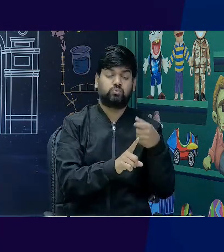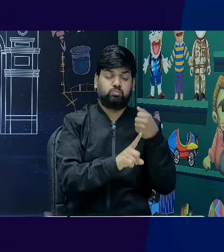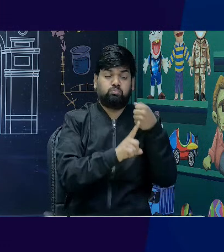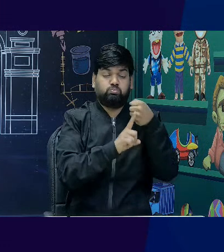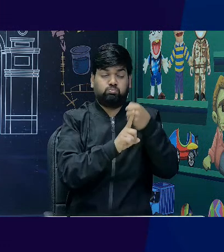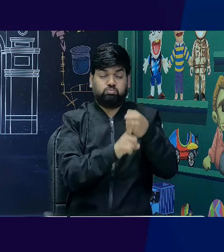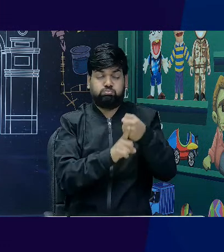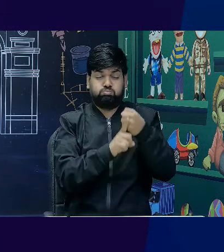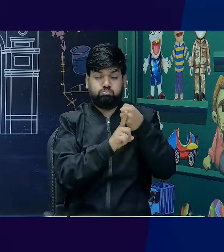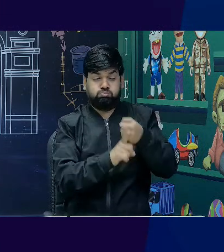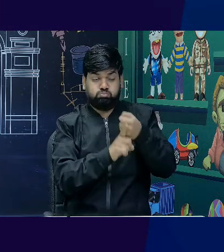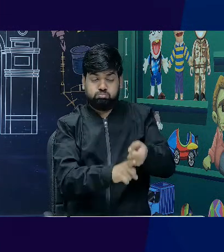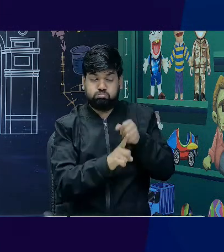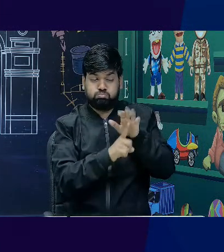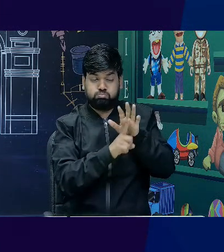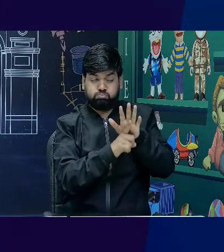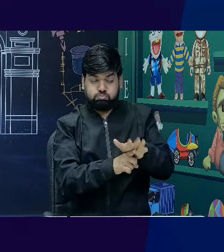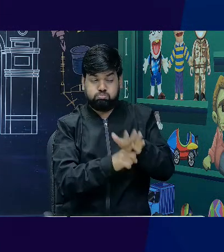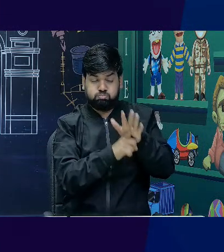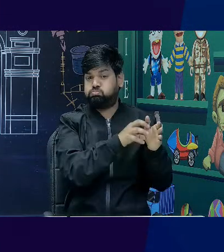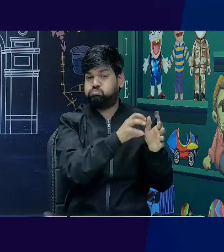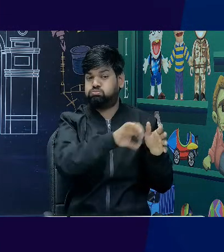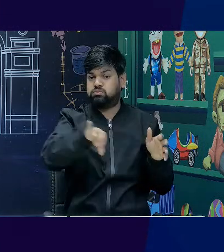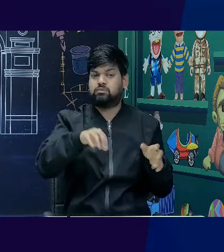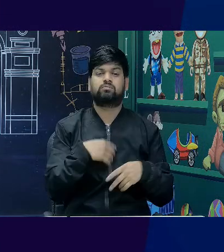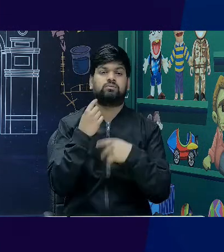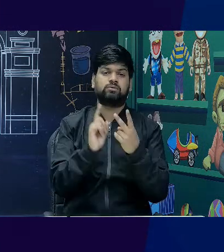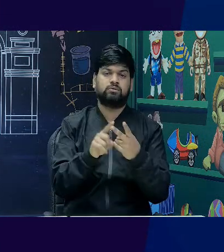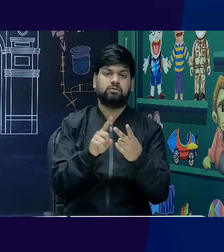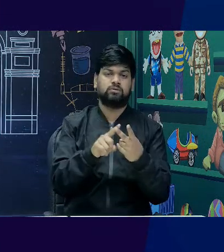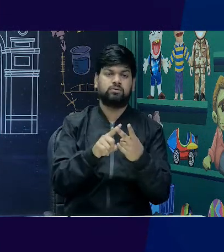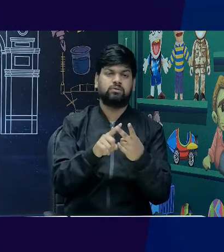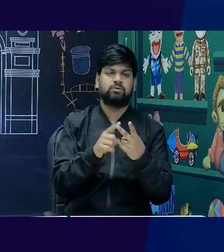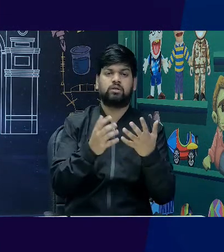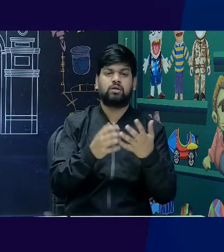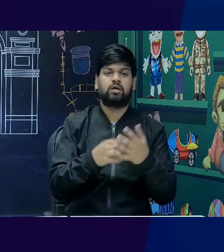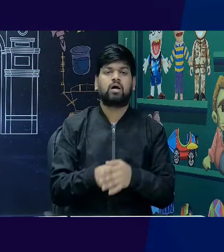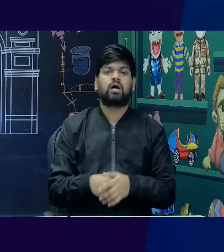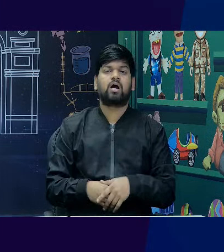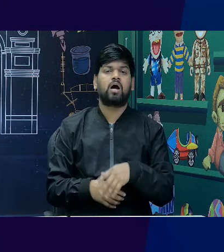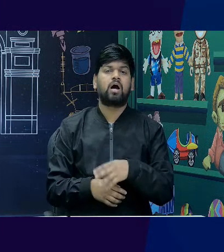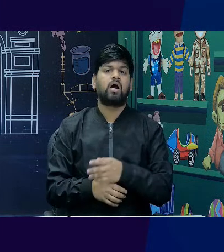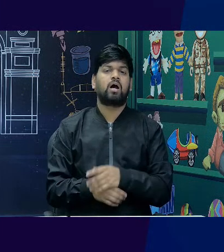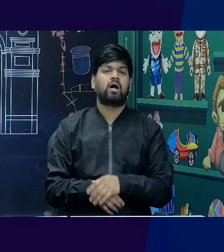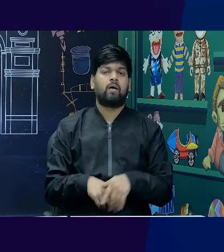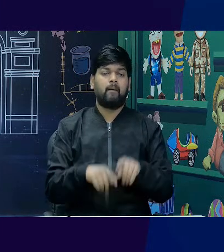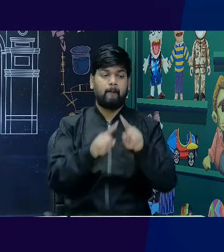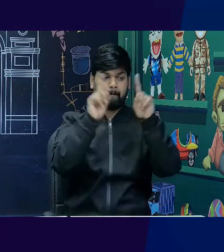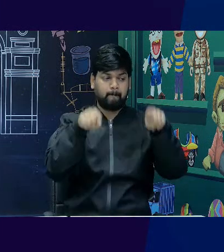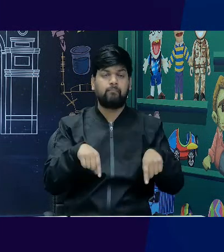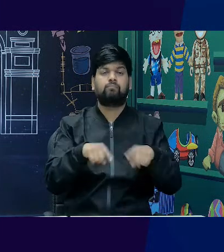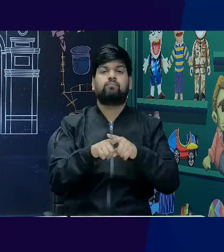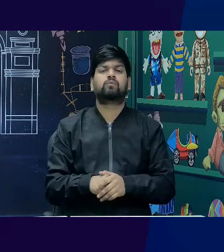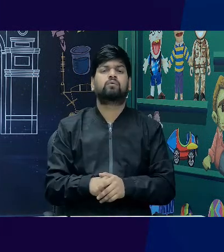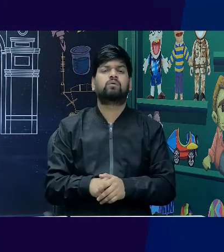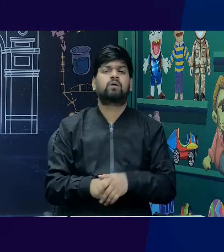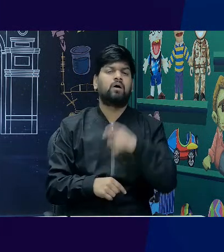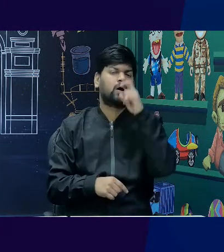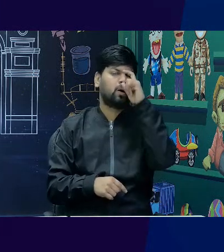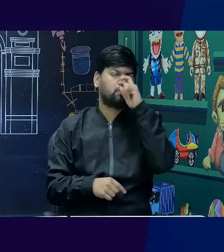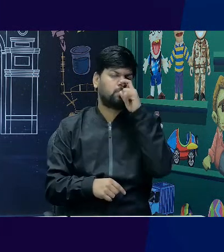सकते. देन अगर हम ब्लू बॉक्स पे देखें, प्राइवेट गुड्स होते हैं राइवल और एक्सक्लूडेबल. सो